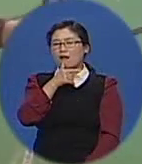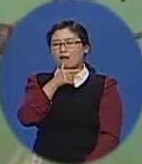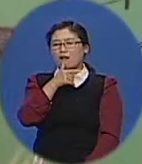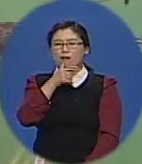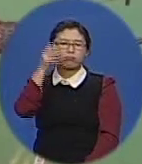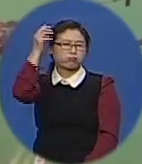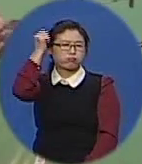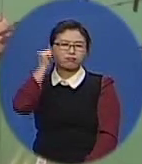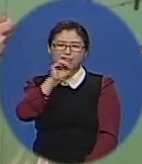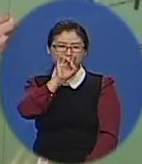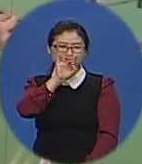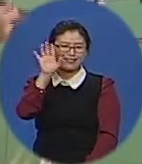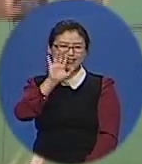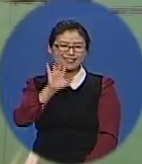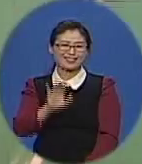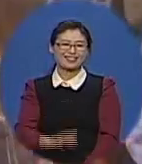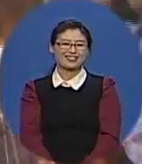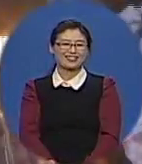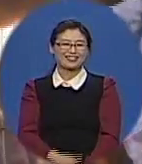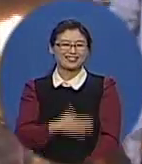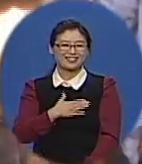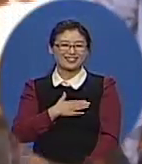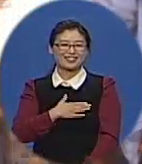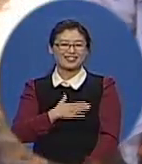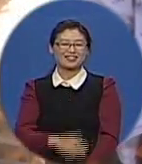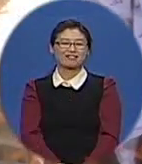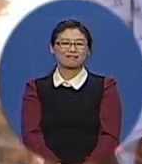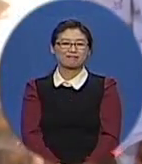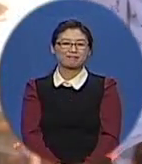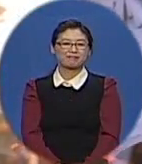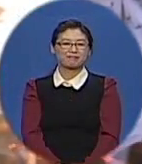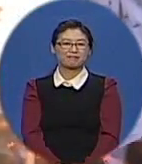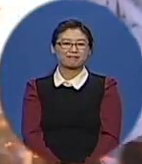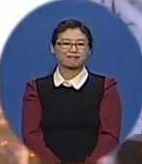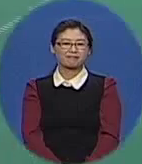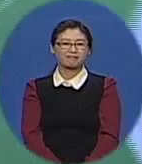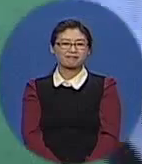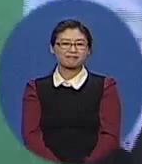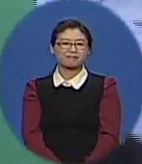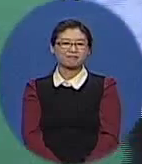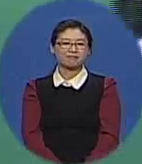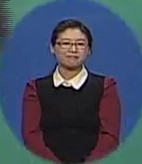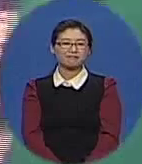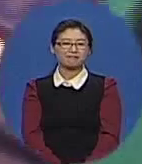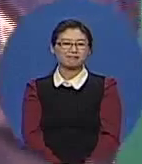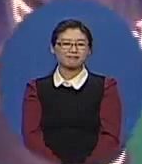기억하니? 알았어요. 네, 일정하게 쓰는 게 제일 중요해.